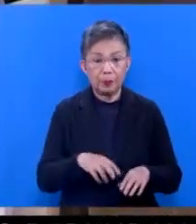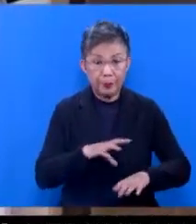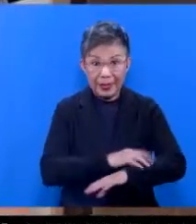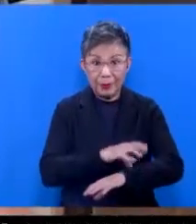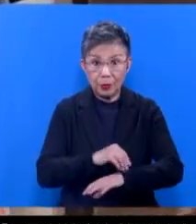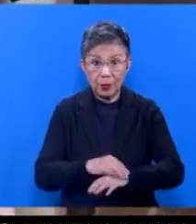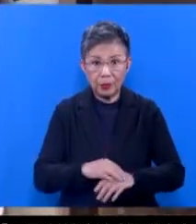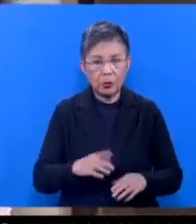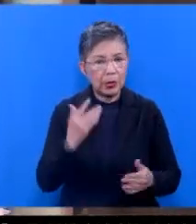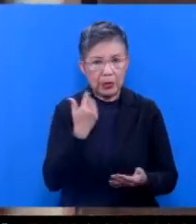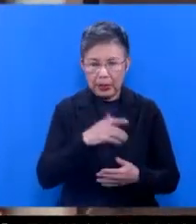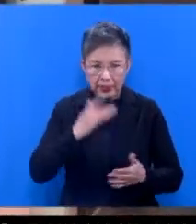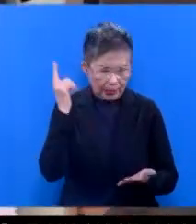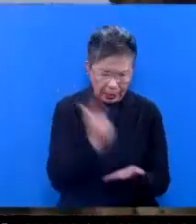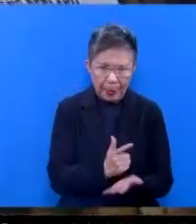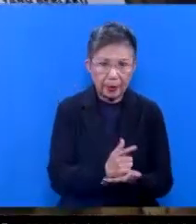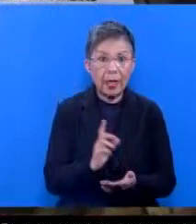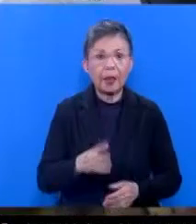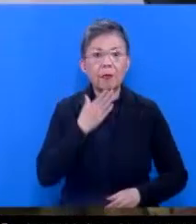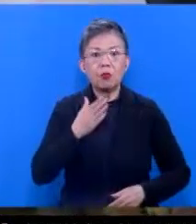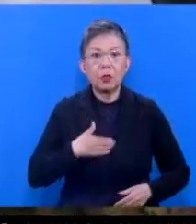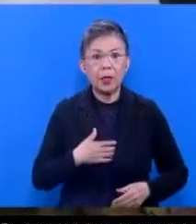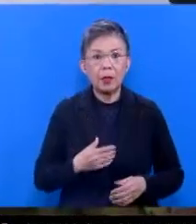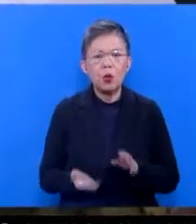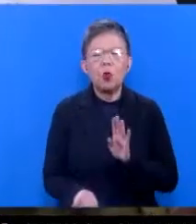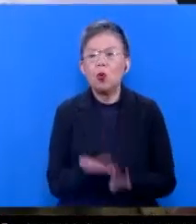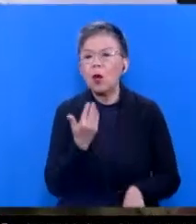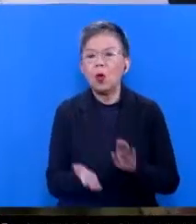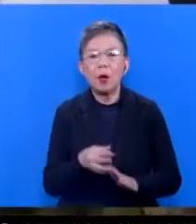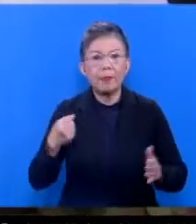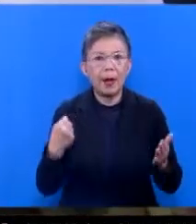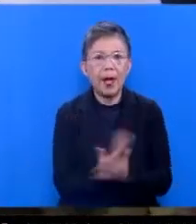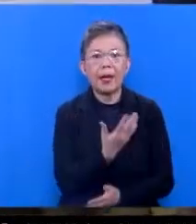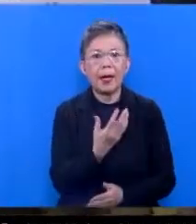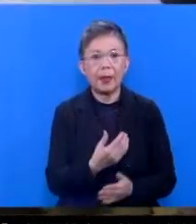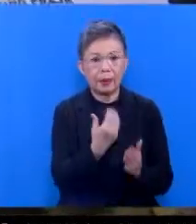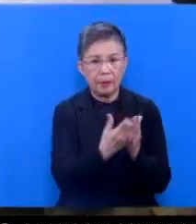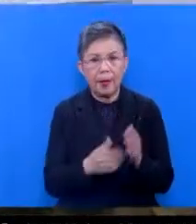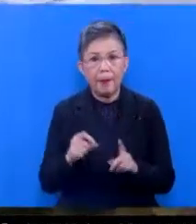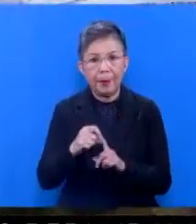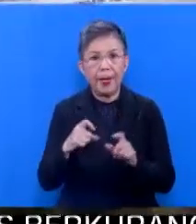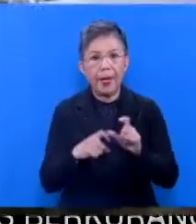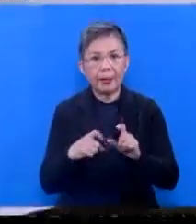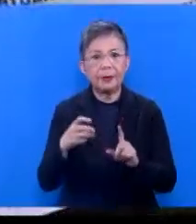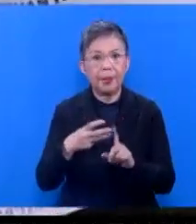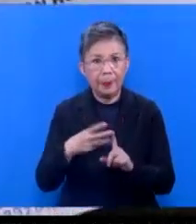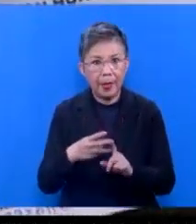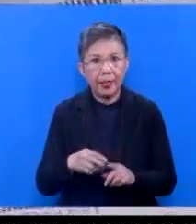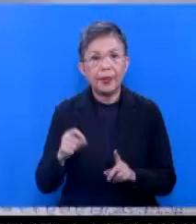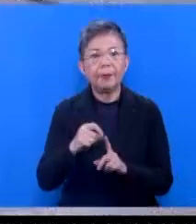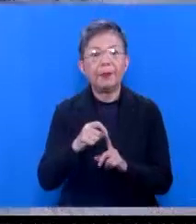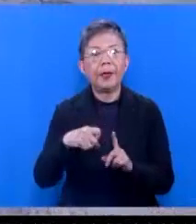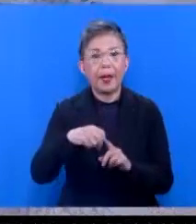pijat secara permanen dilakukan karena pemilik berulang kali melanggar peraturan daerah tentang PSBB serta ketertiban